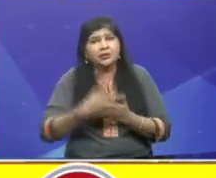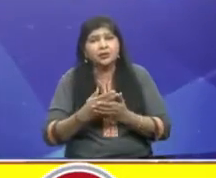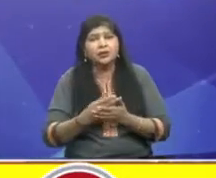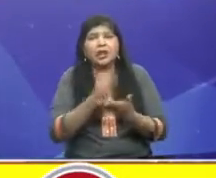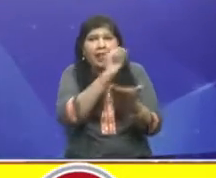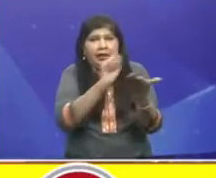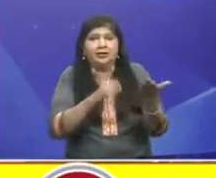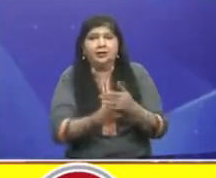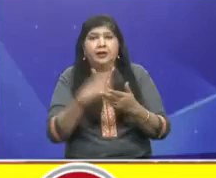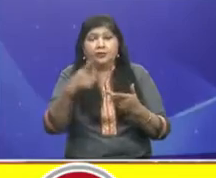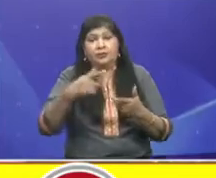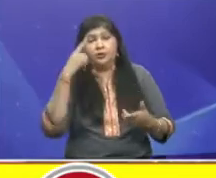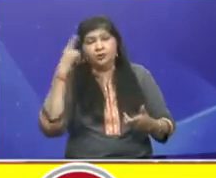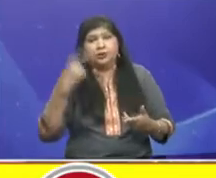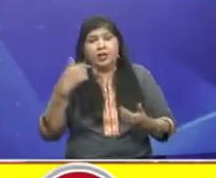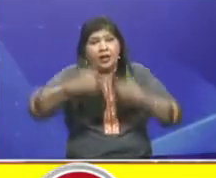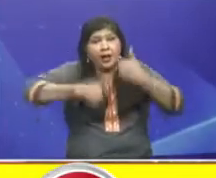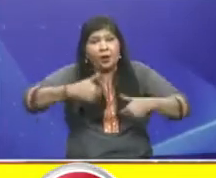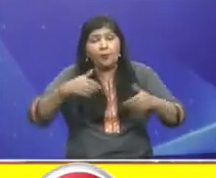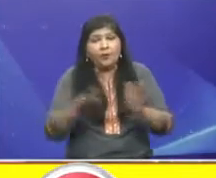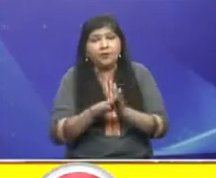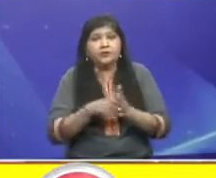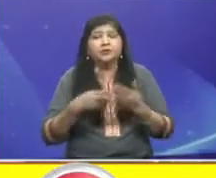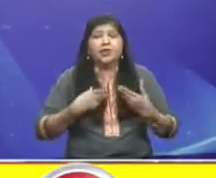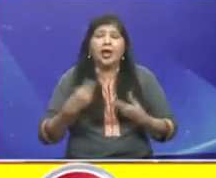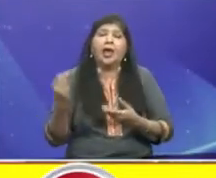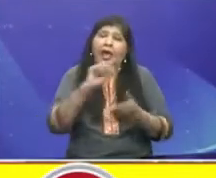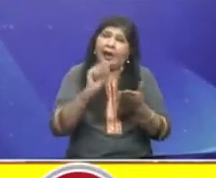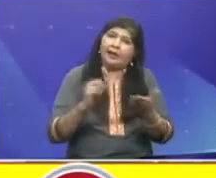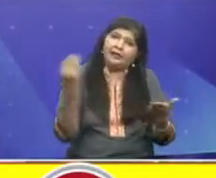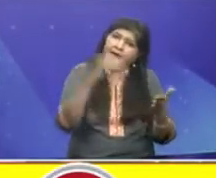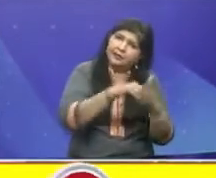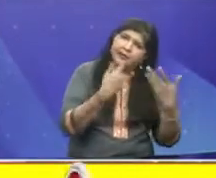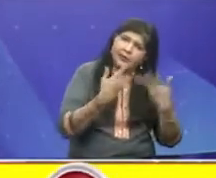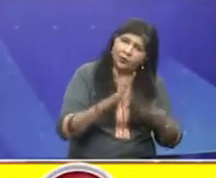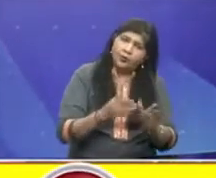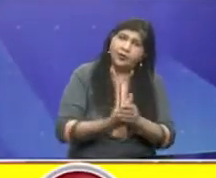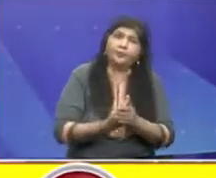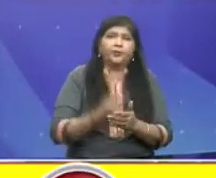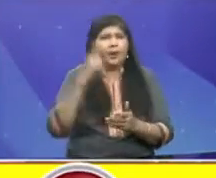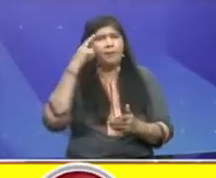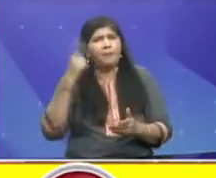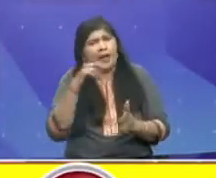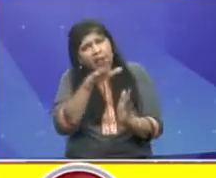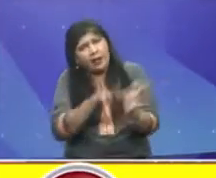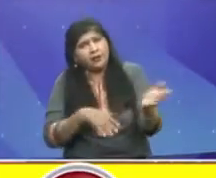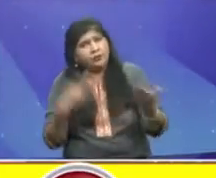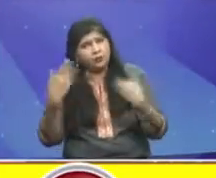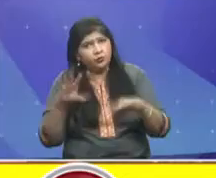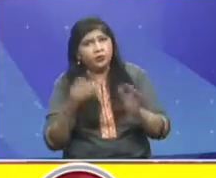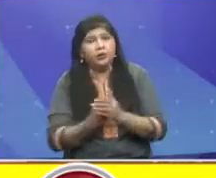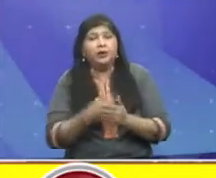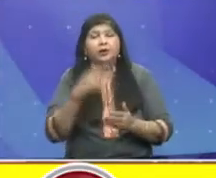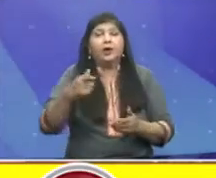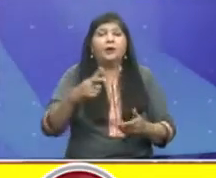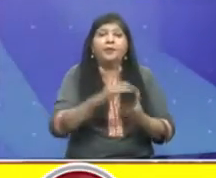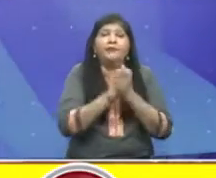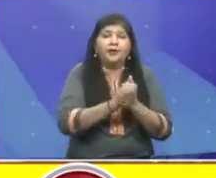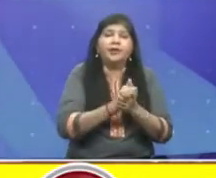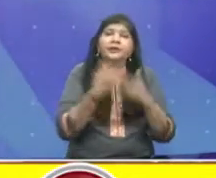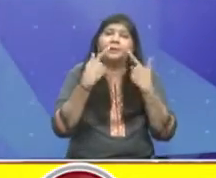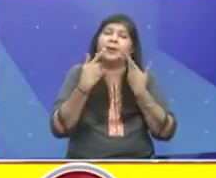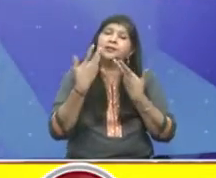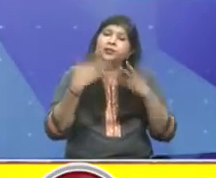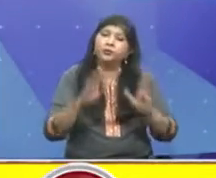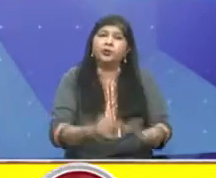भी आप जरूर एंट्री भी भेज चुके होंगे, योजना भी बना चुके होंगे और अपने साथियों से चर्चा भी